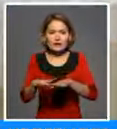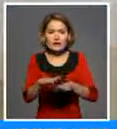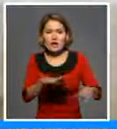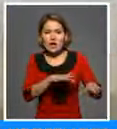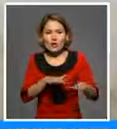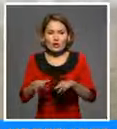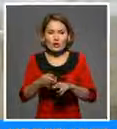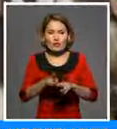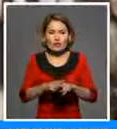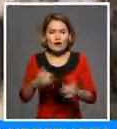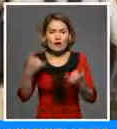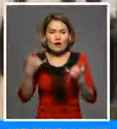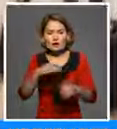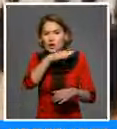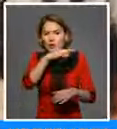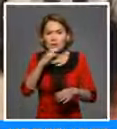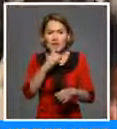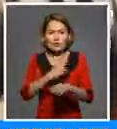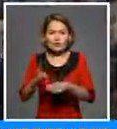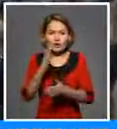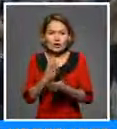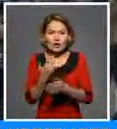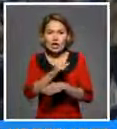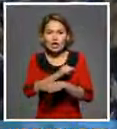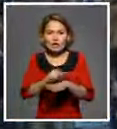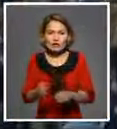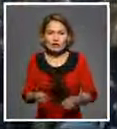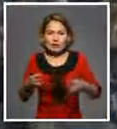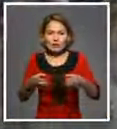мемлекетінің іс-әрекетінен түңіліп, еліне қашпақ болған шетелдік жихадшылар өлтіріліп жатыр.